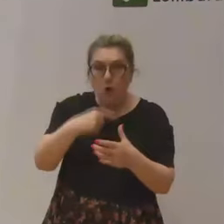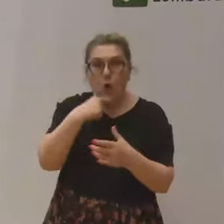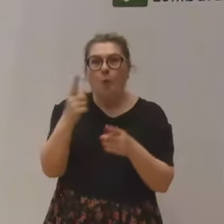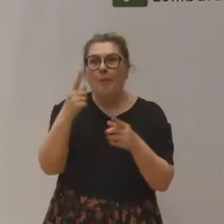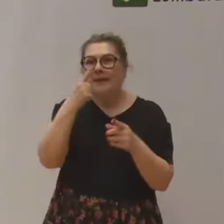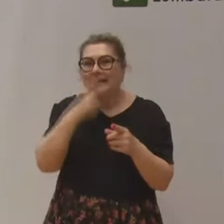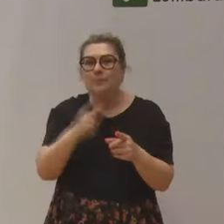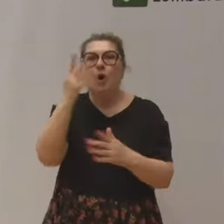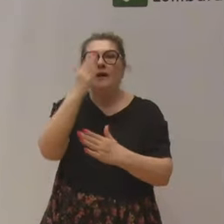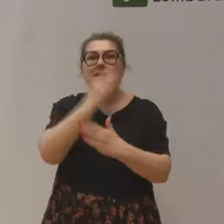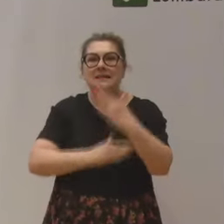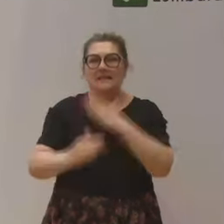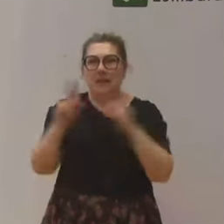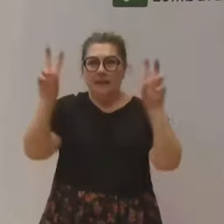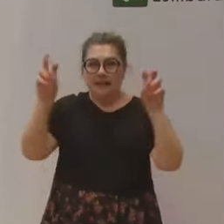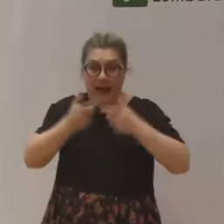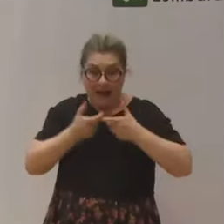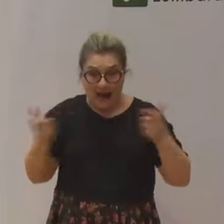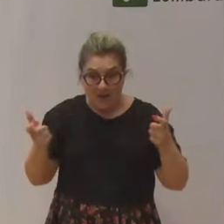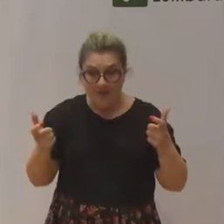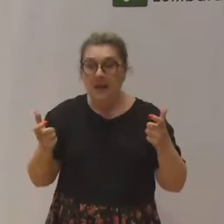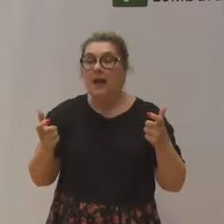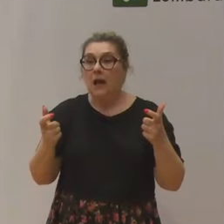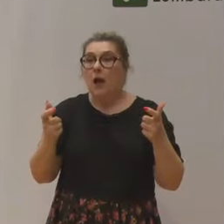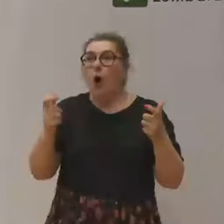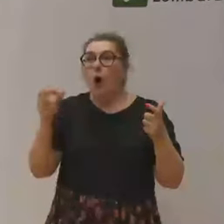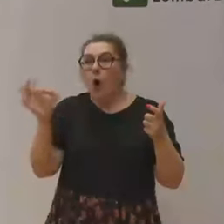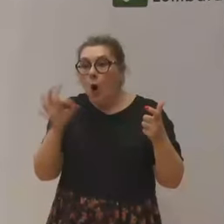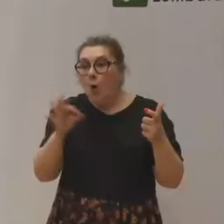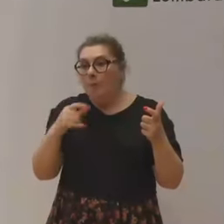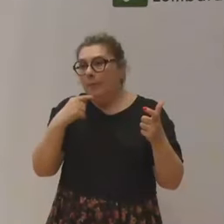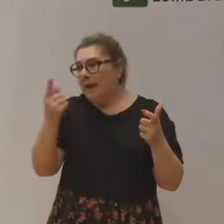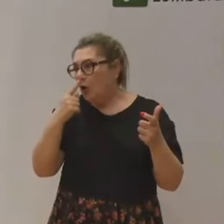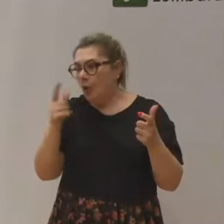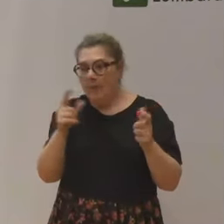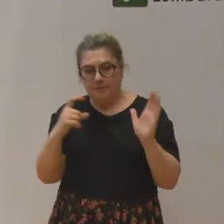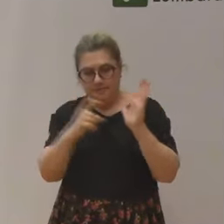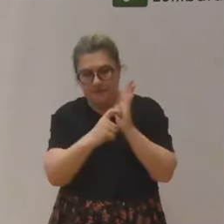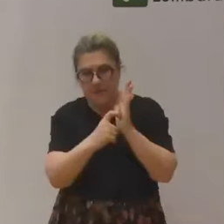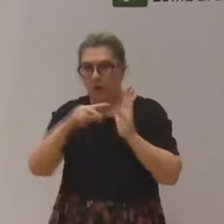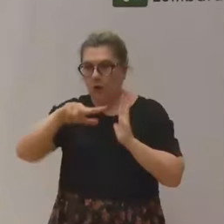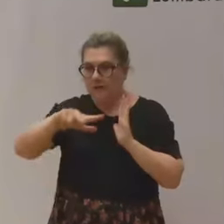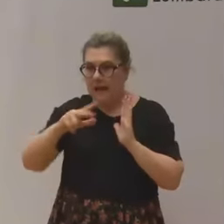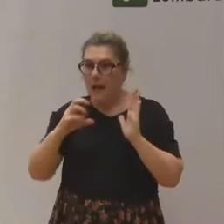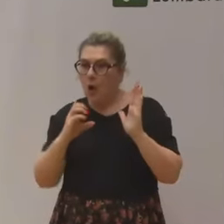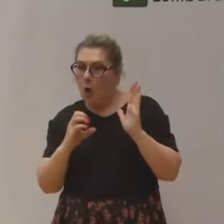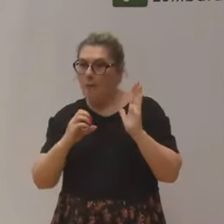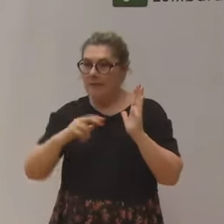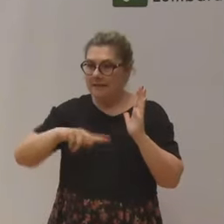definito disabilità grave o per citare la norma, l'articolo 3,3 della 104, fa